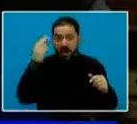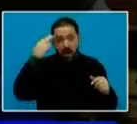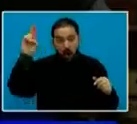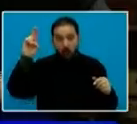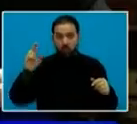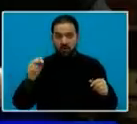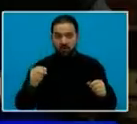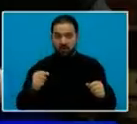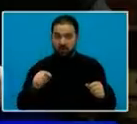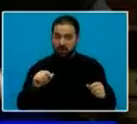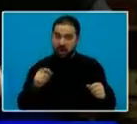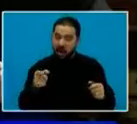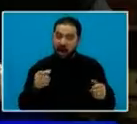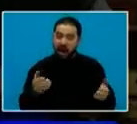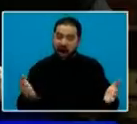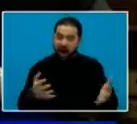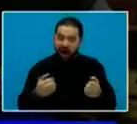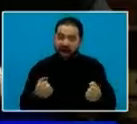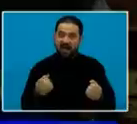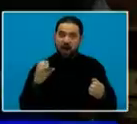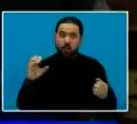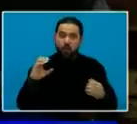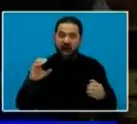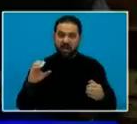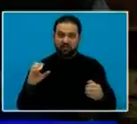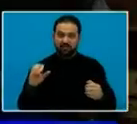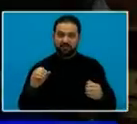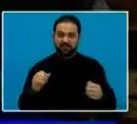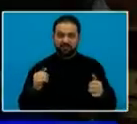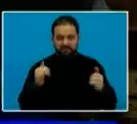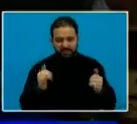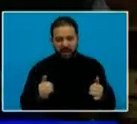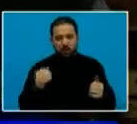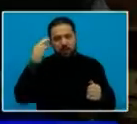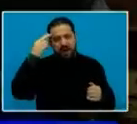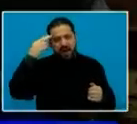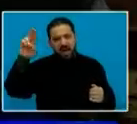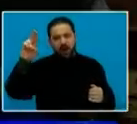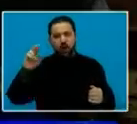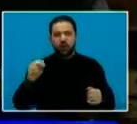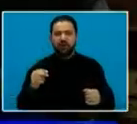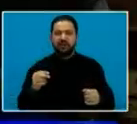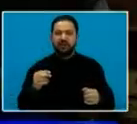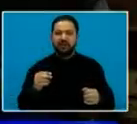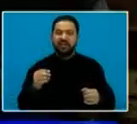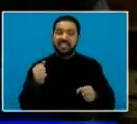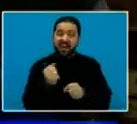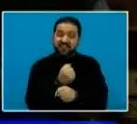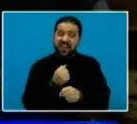sfințenie. Fiecare și le împărtășesc ei pe undeva. Acum, eroul devine